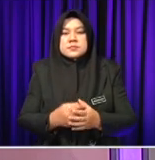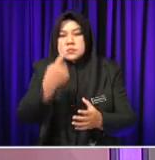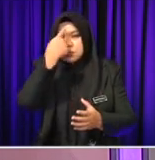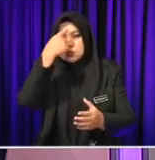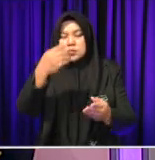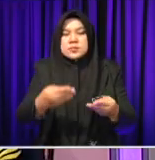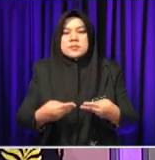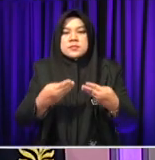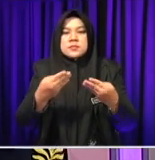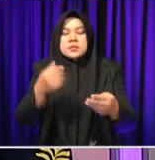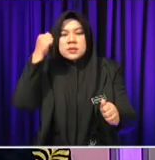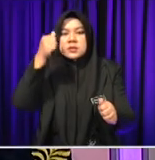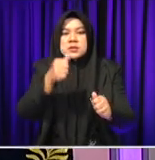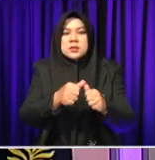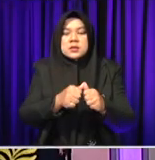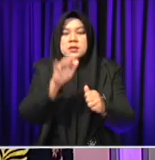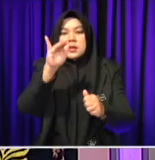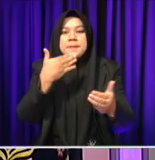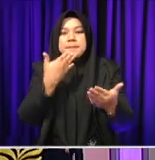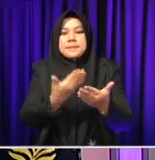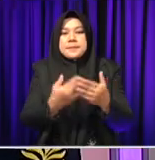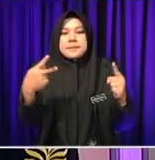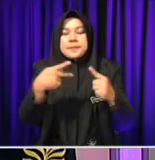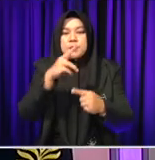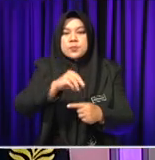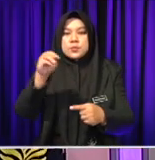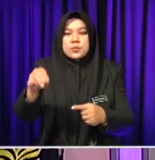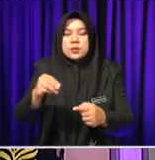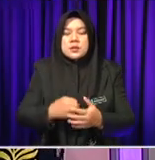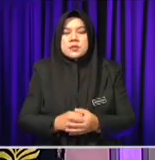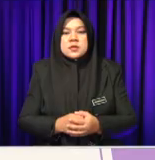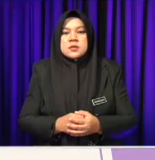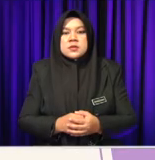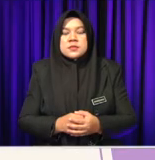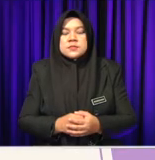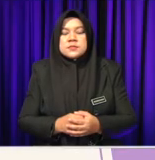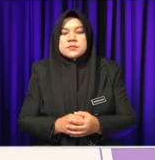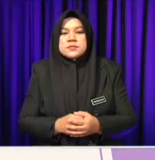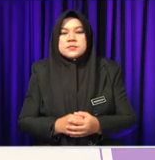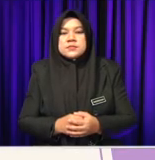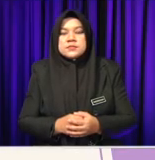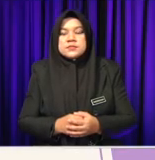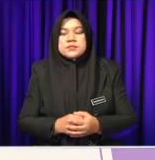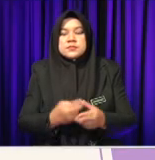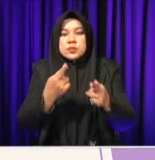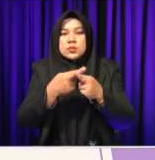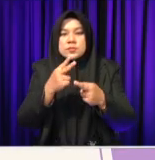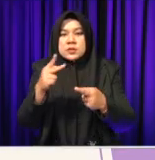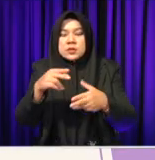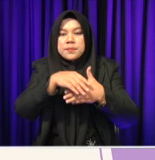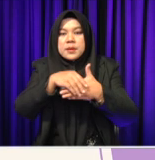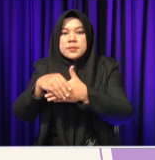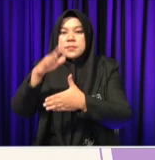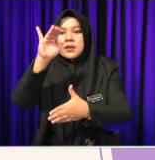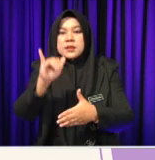memberikan ingatan yang baik kepada anak-anak murid sekalian okey kita lihat di sini ya A ah rumuskan pemimpin yang adil yang